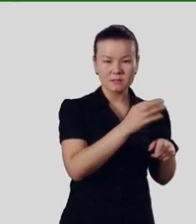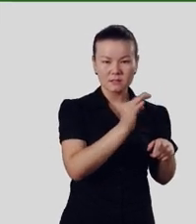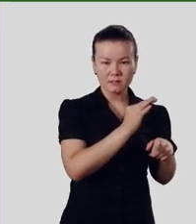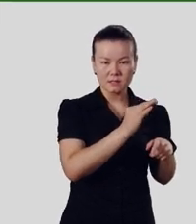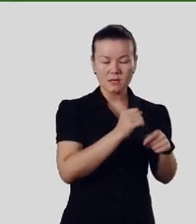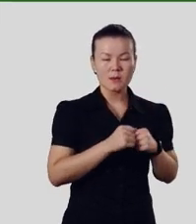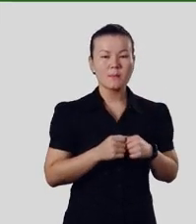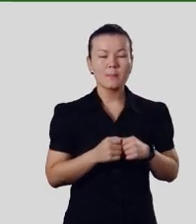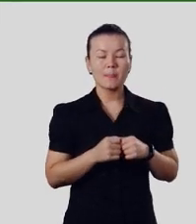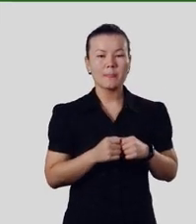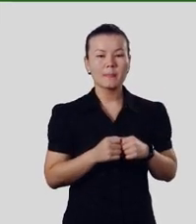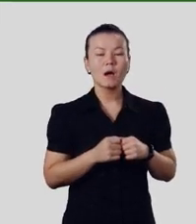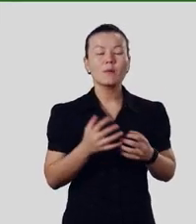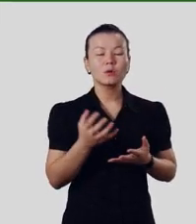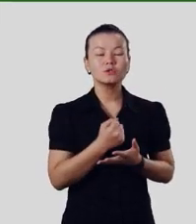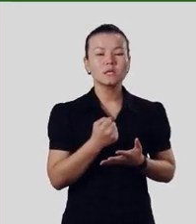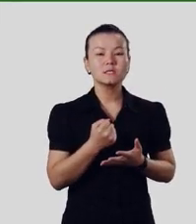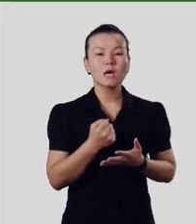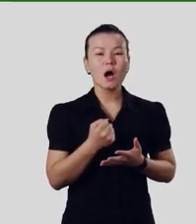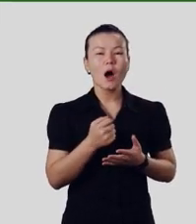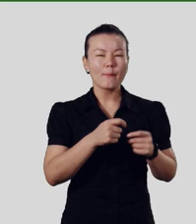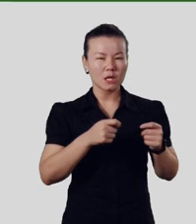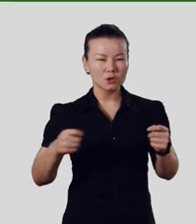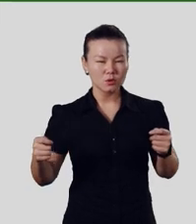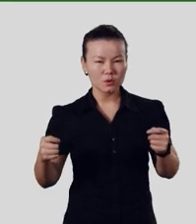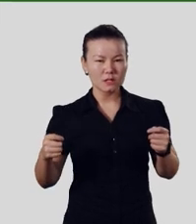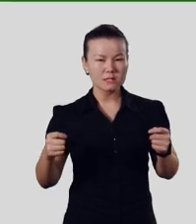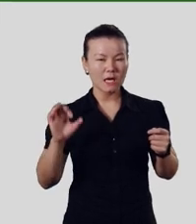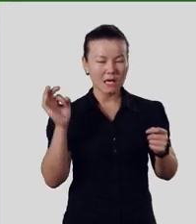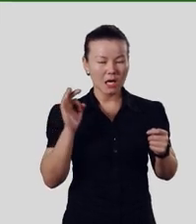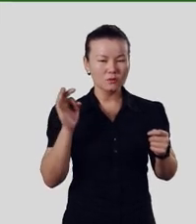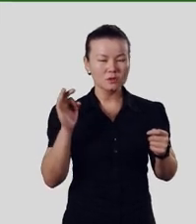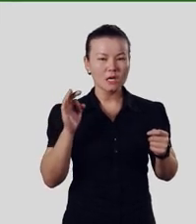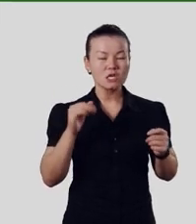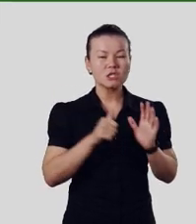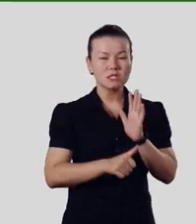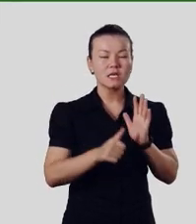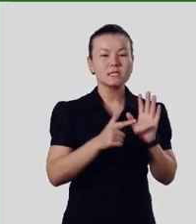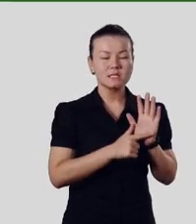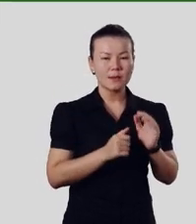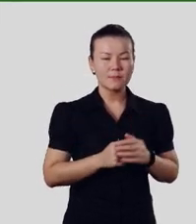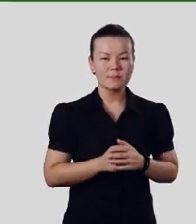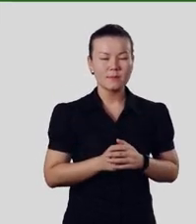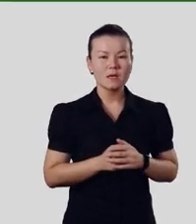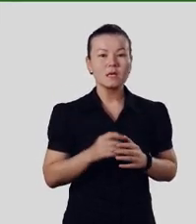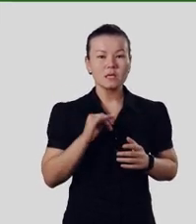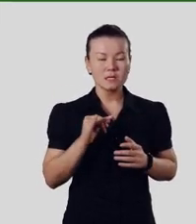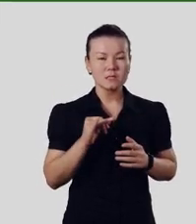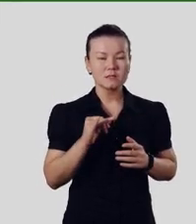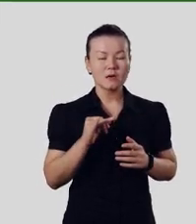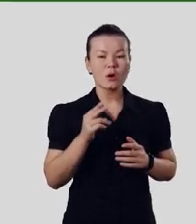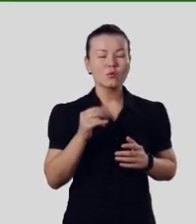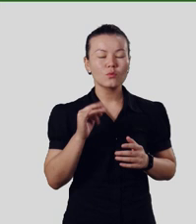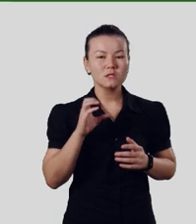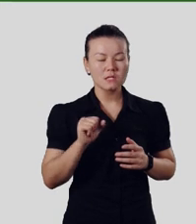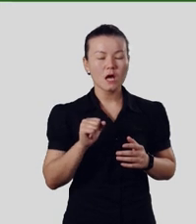южной широты. Получается, что протяженность градуса 67. Из курса 6